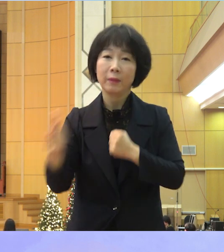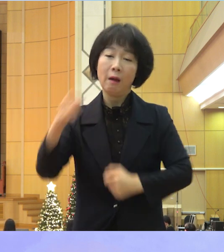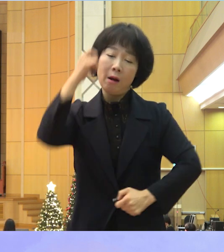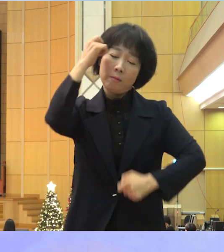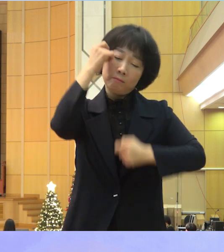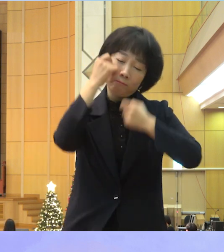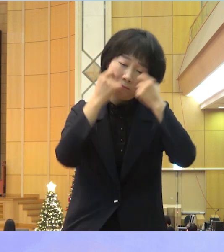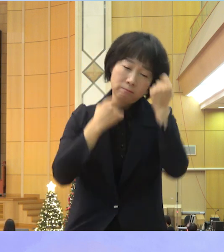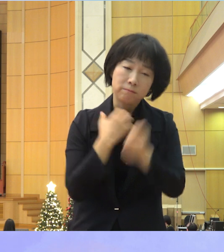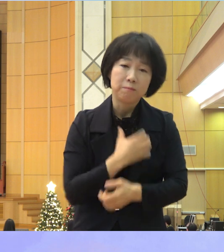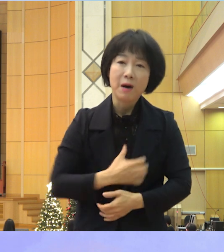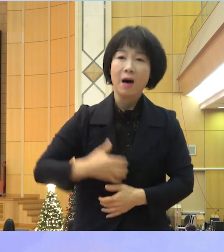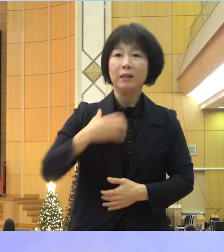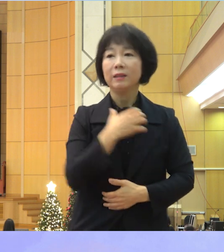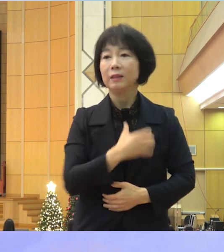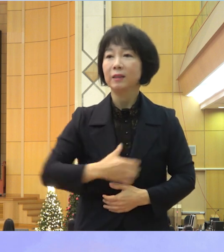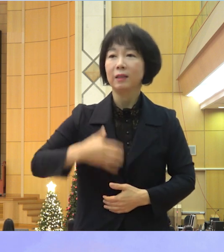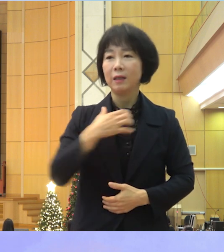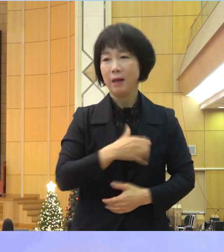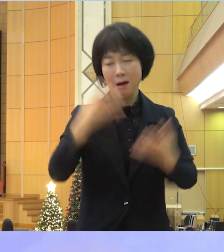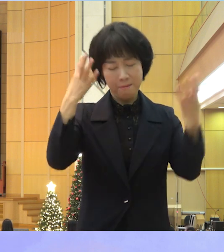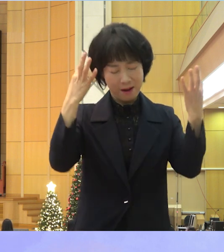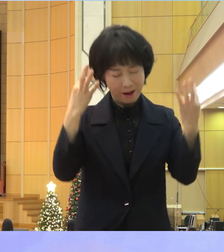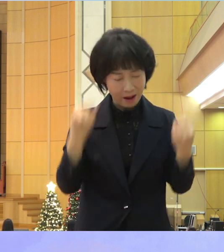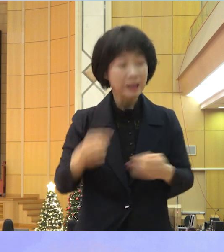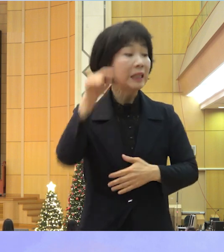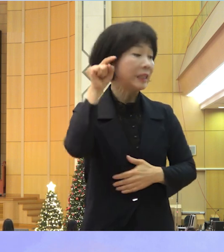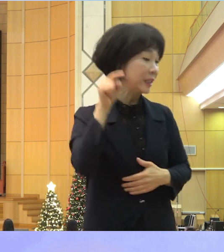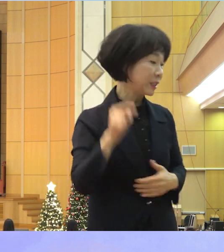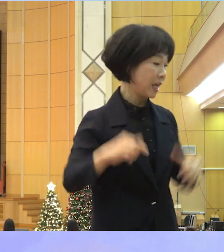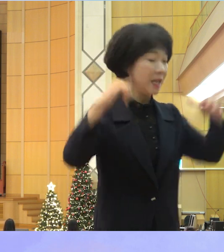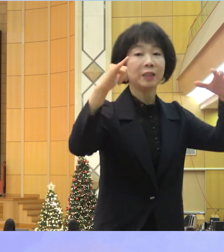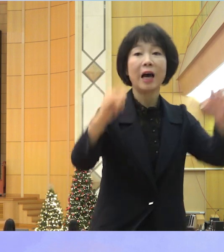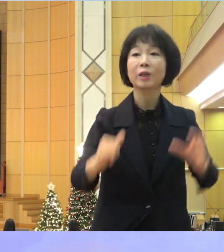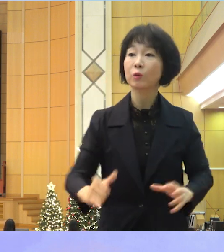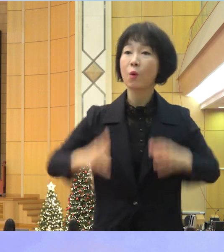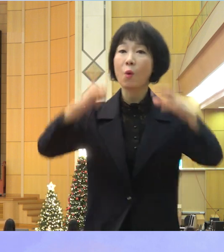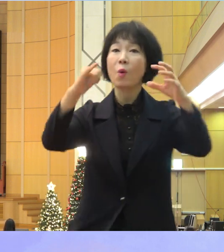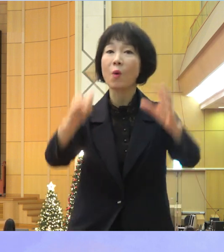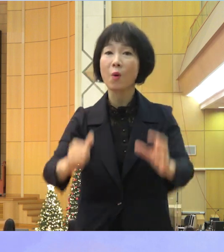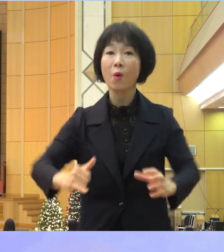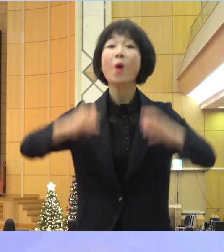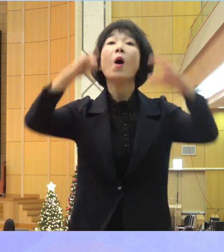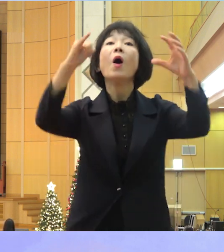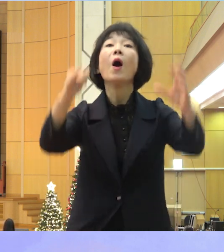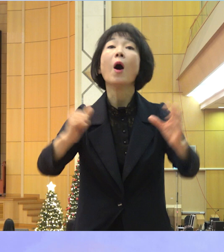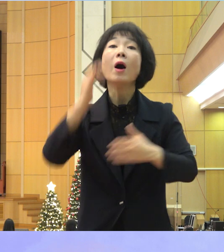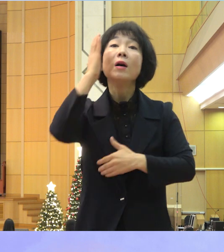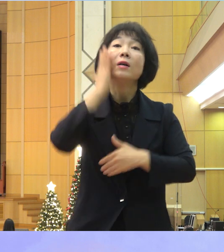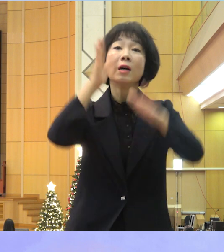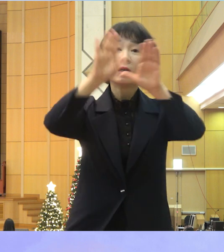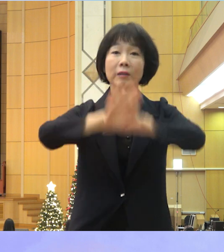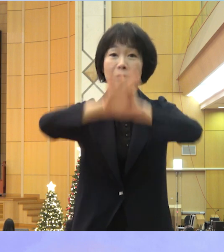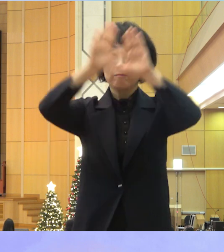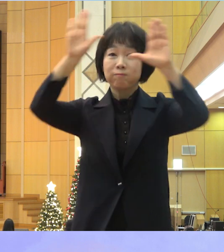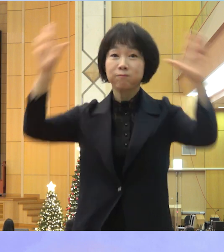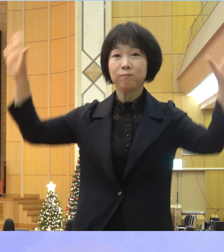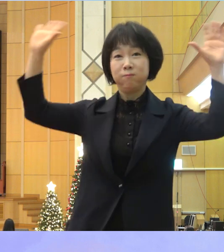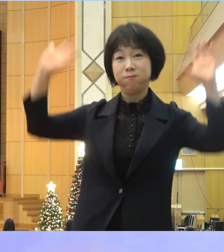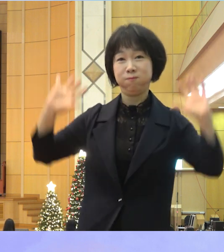벗겨보니 슬픔 많은 이 세상도